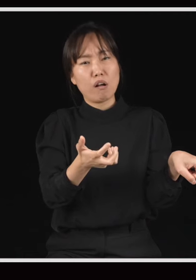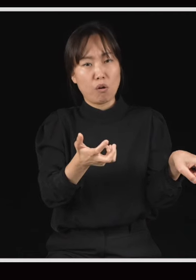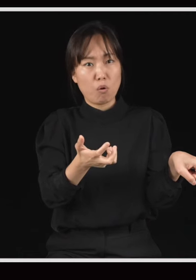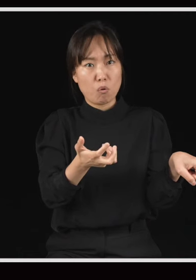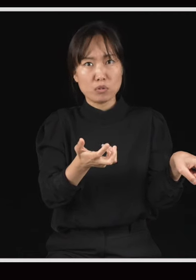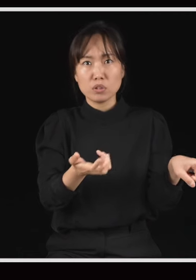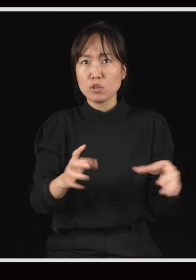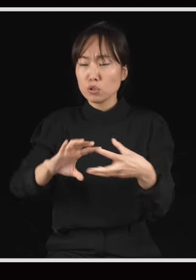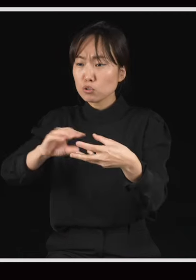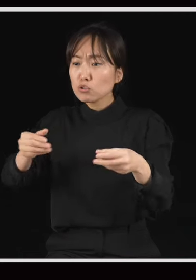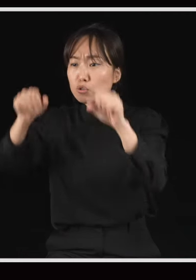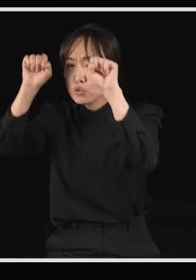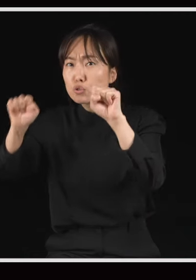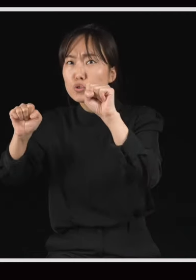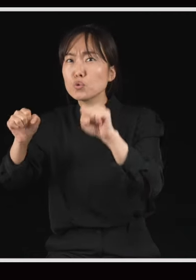아프거든요.